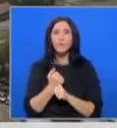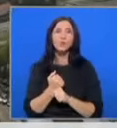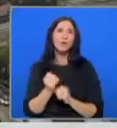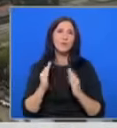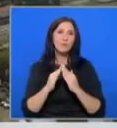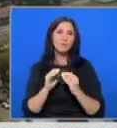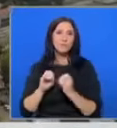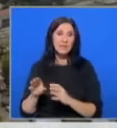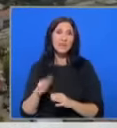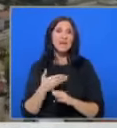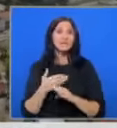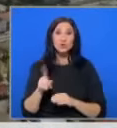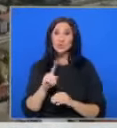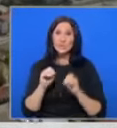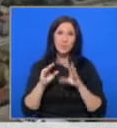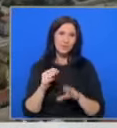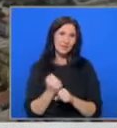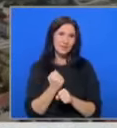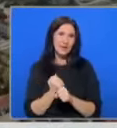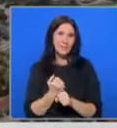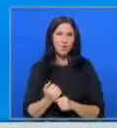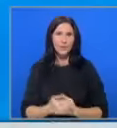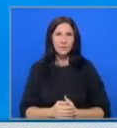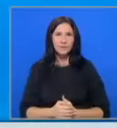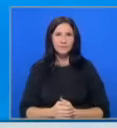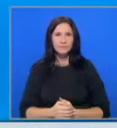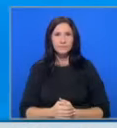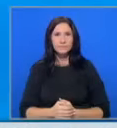обаче все още не са пуснати в експлоатация.